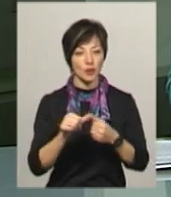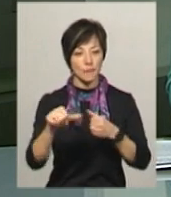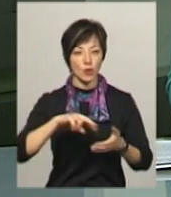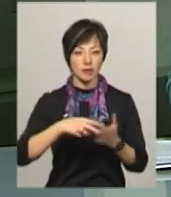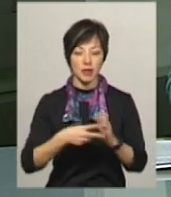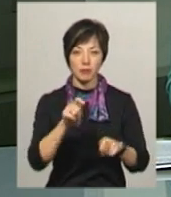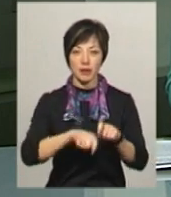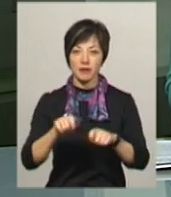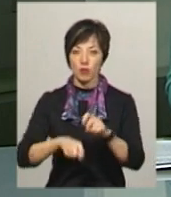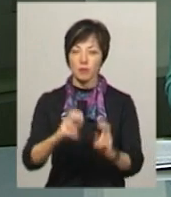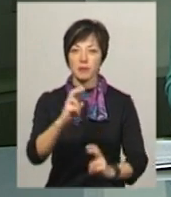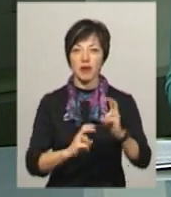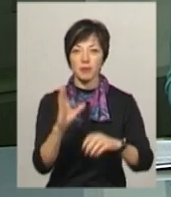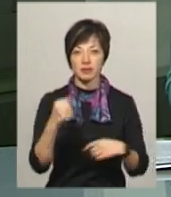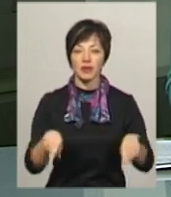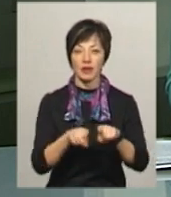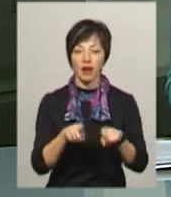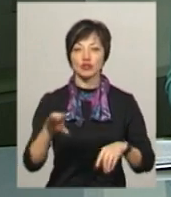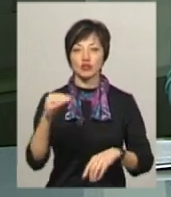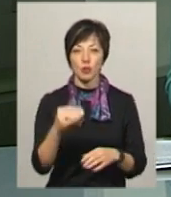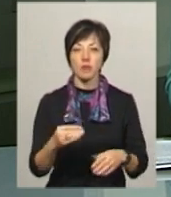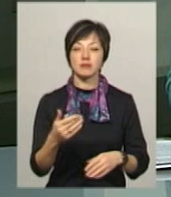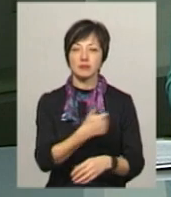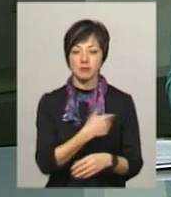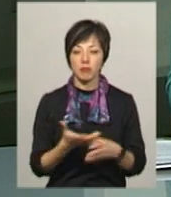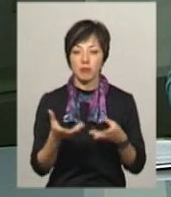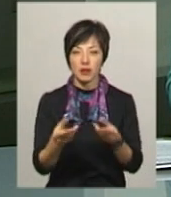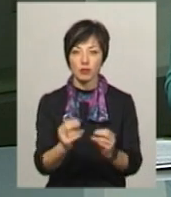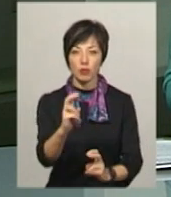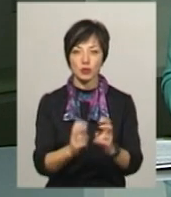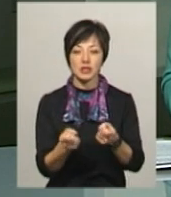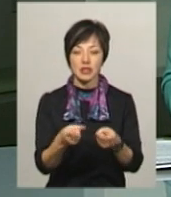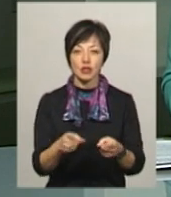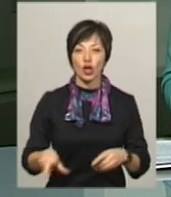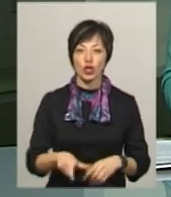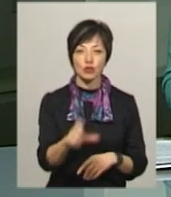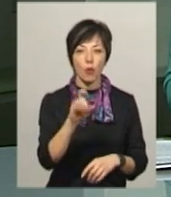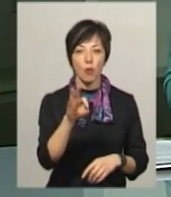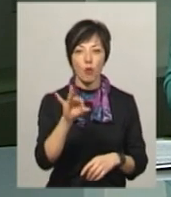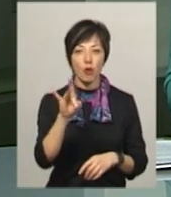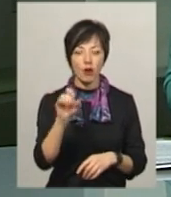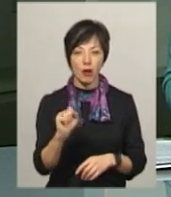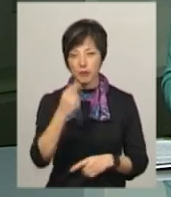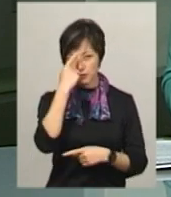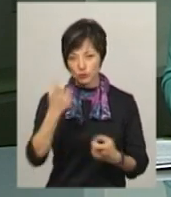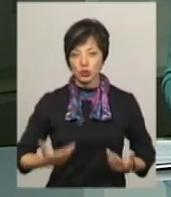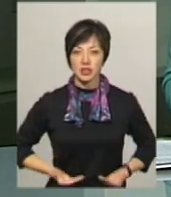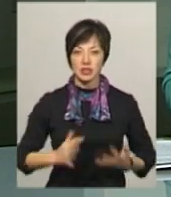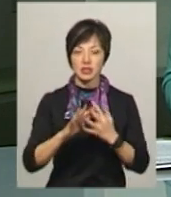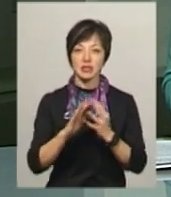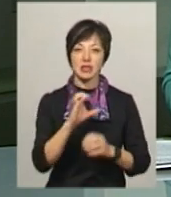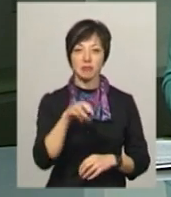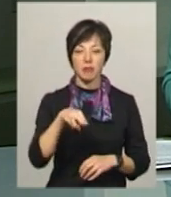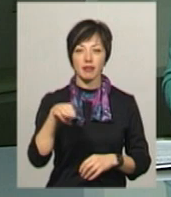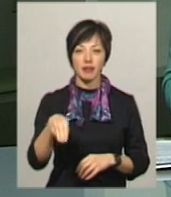позапланову перевірку підприємства. Так, у Житомирі збираються вплинути на промислові скиди у річку Хомора. Як повідомив житель селища міського